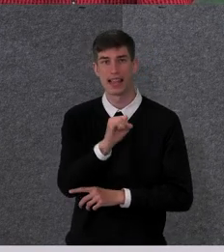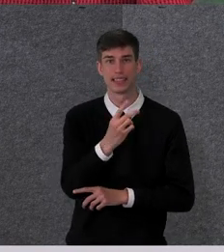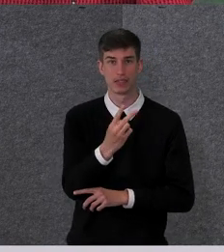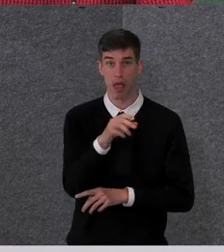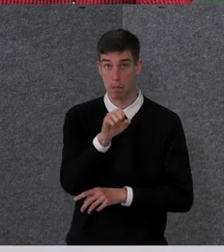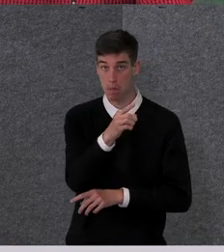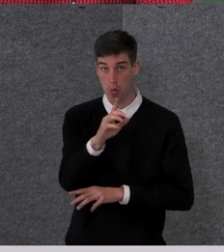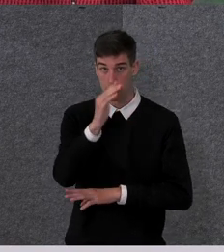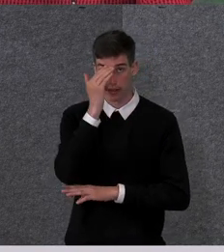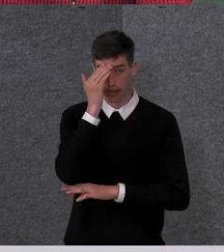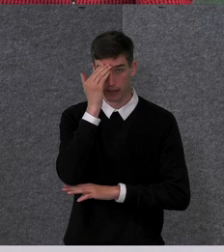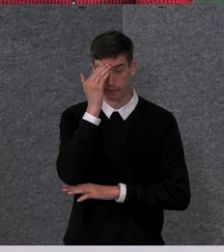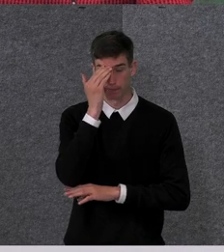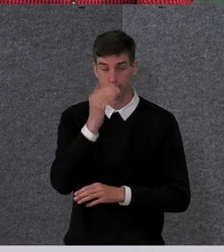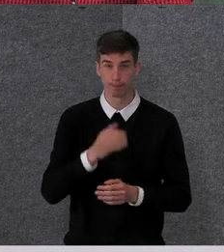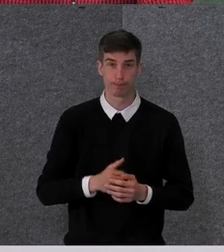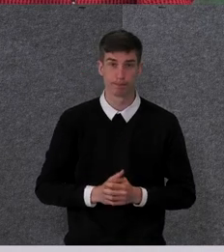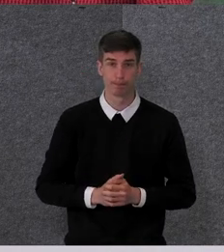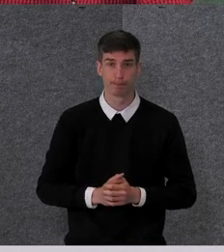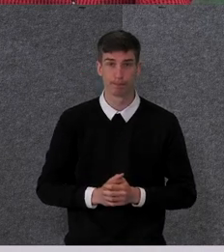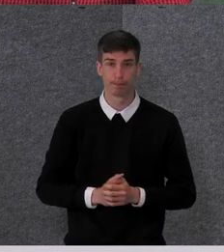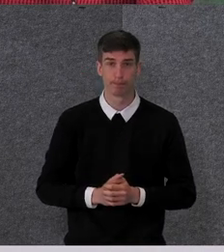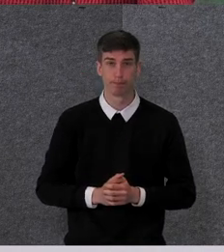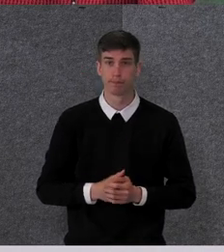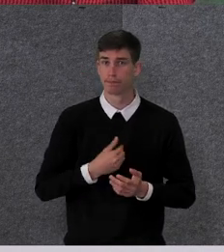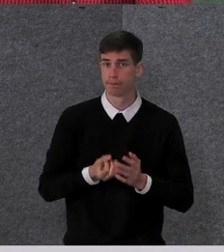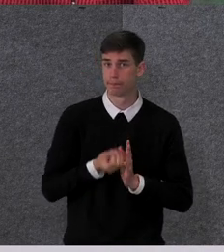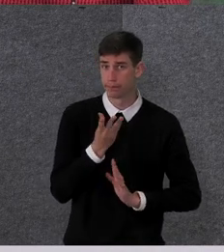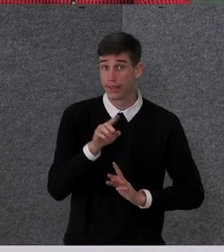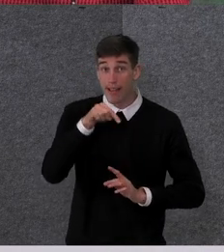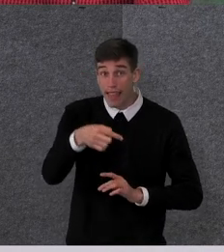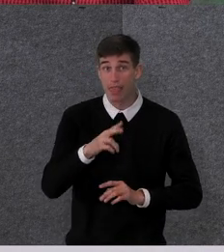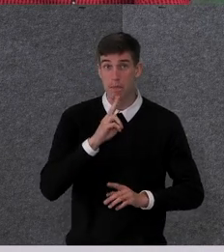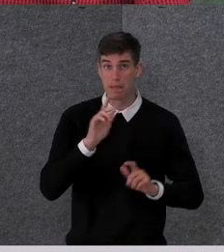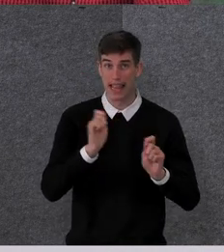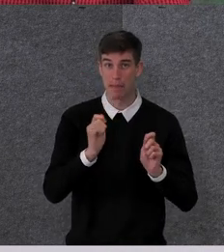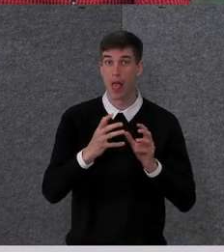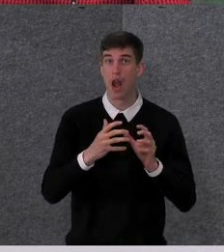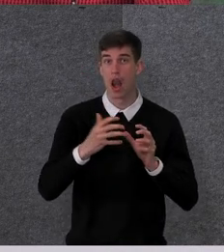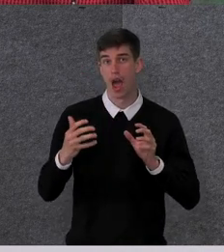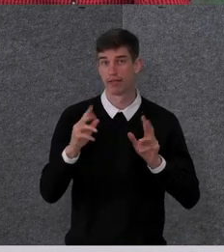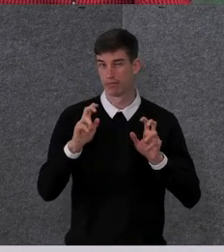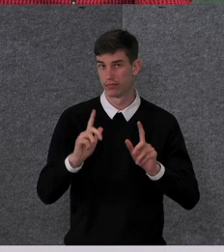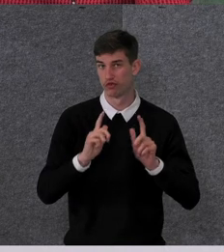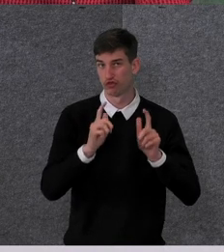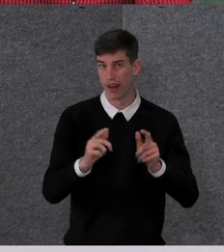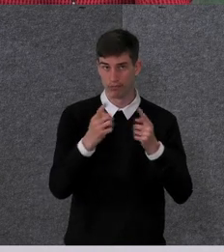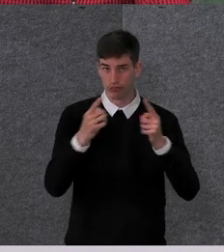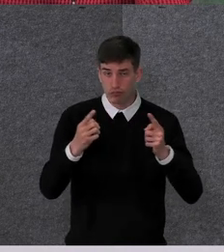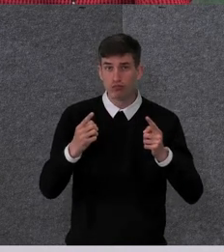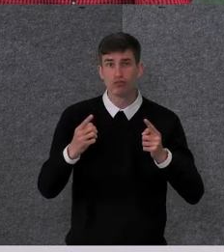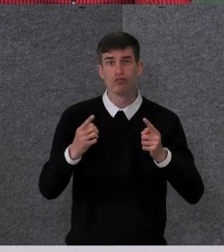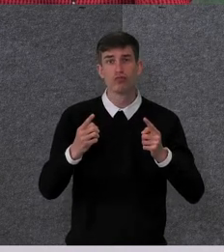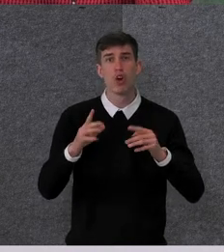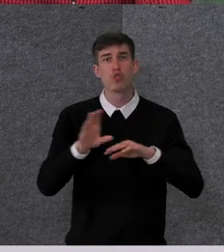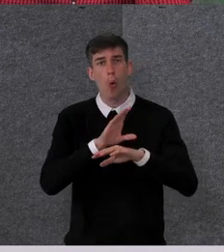bekannt. Und ich möchte euch jetzt schon ankündigen, dass wir euch danach eine etwas längere Mittagspause schenken möchten, dass ihr die Gelegenheit habt, euch auch mal